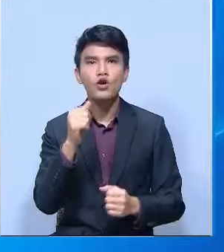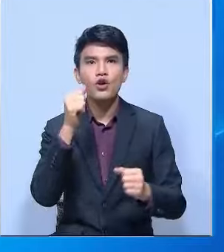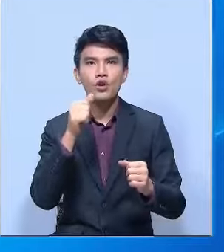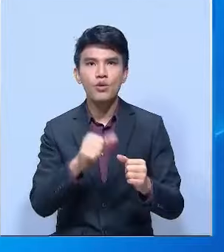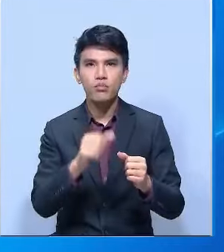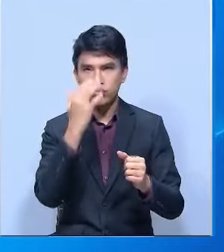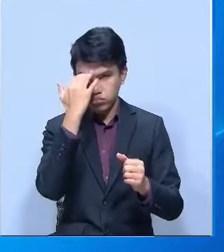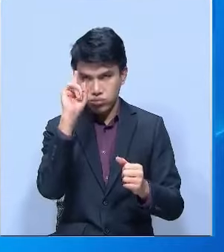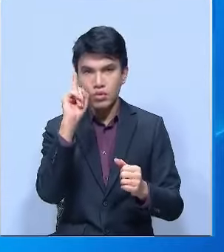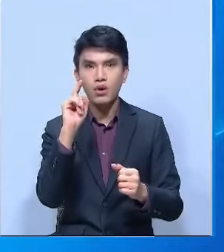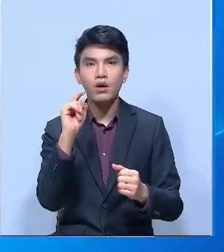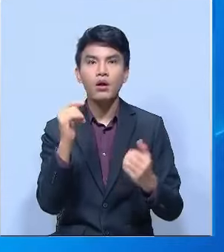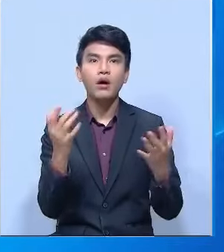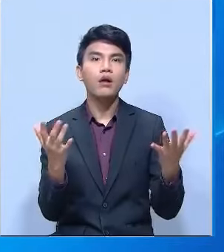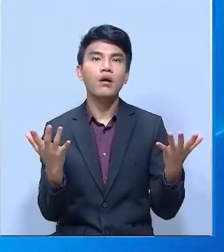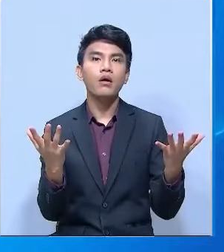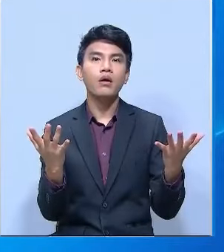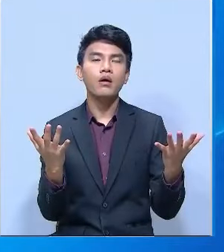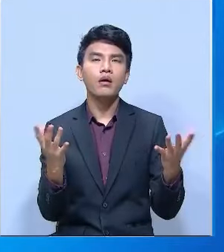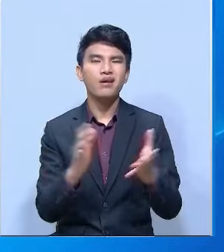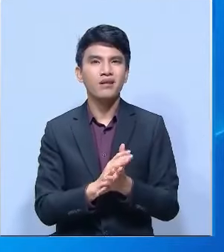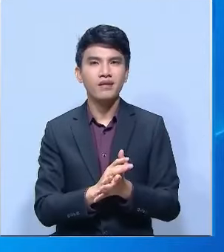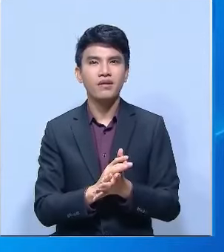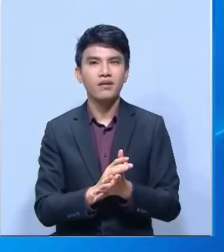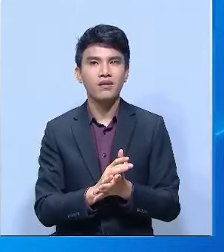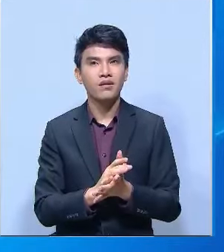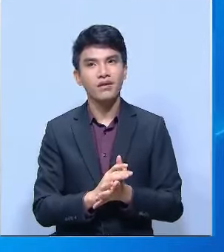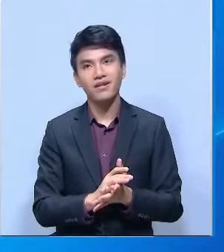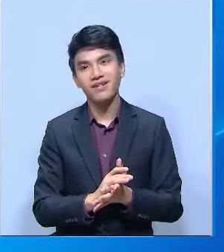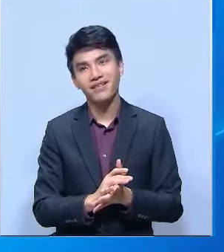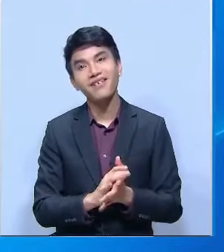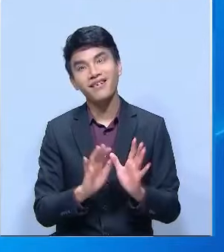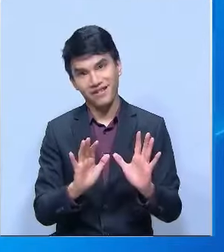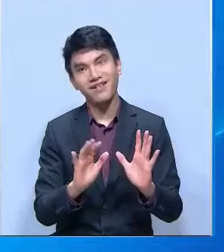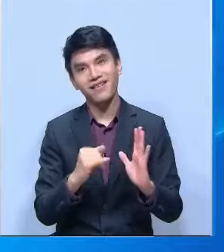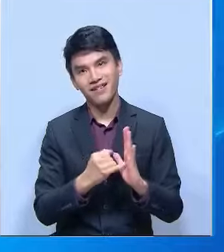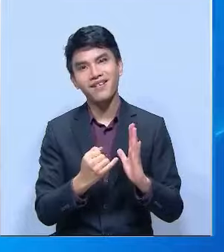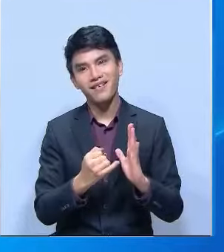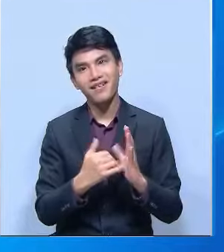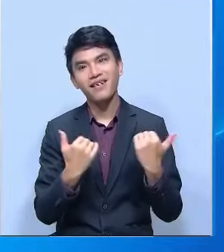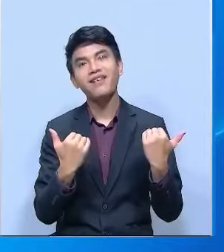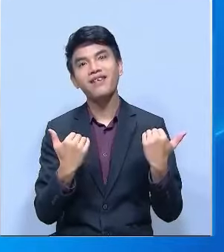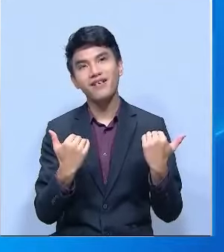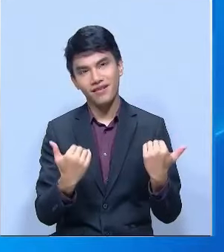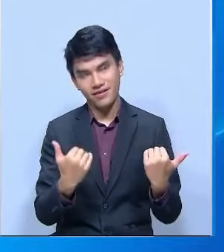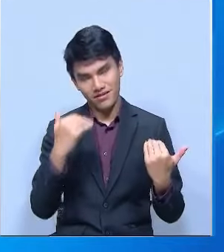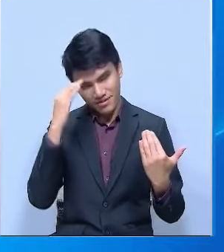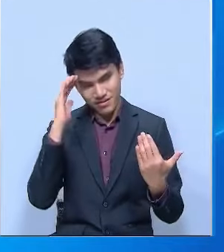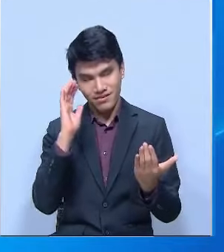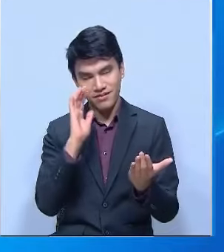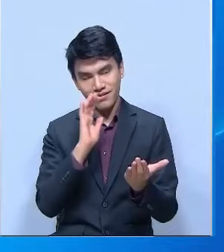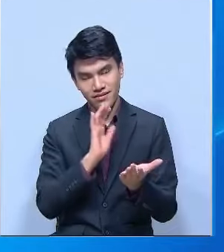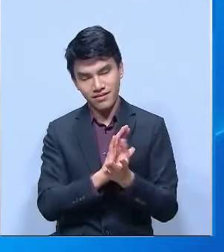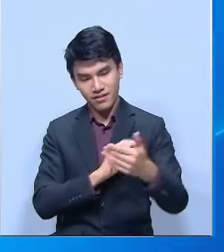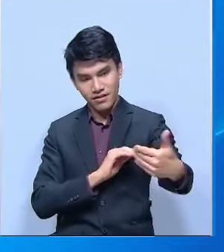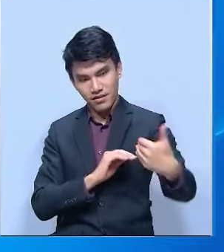อยู่ทำไมไม่ติด นี่มีอะไรเลย เอางี้เอาง่ายๆนะฝั่งตำรวจบอกอีน้องย้อนสอนไม่